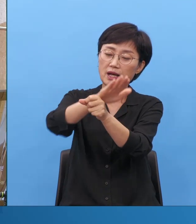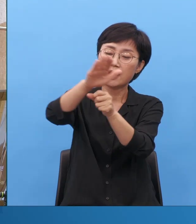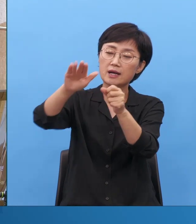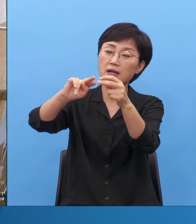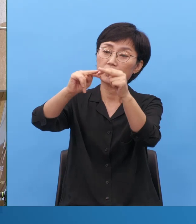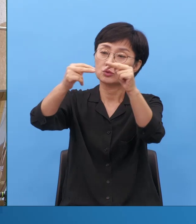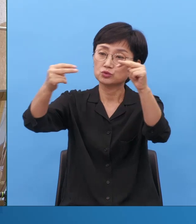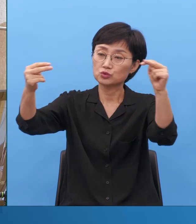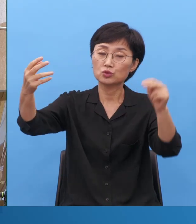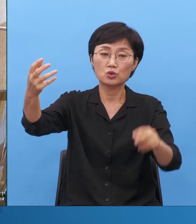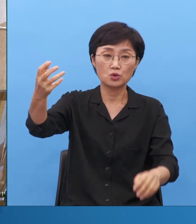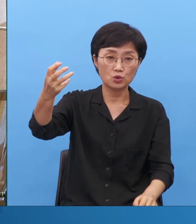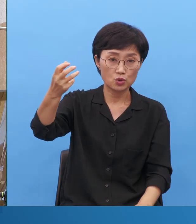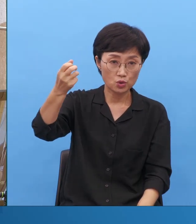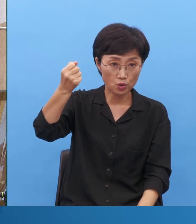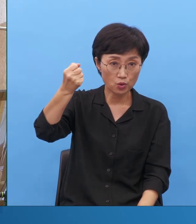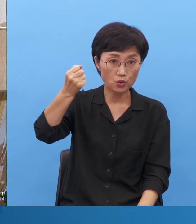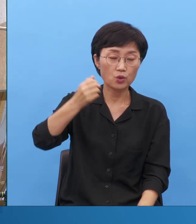주의